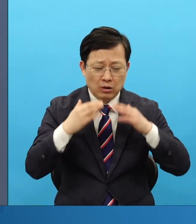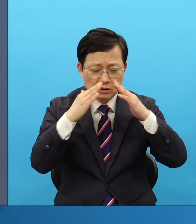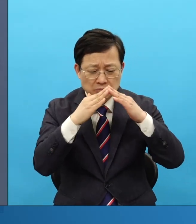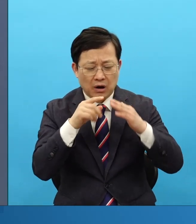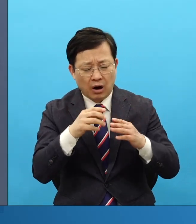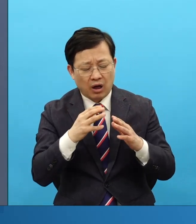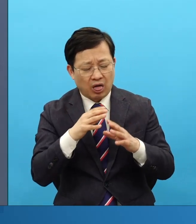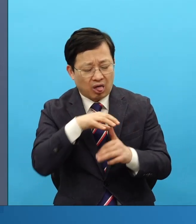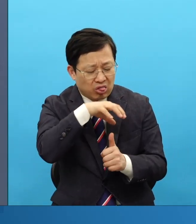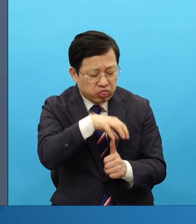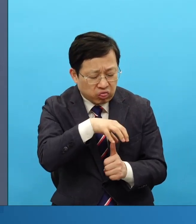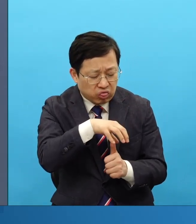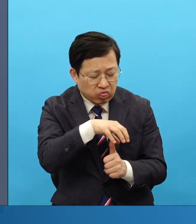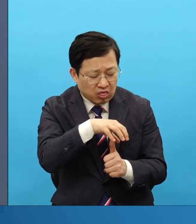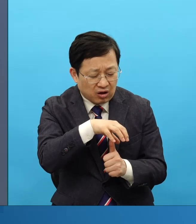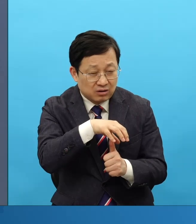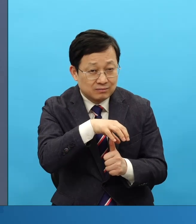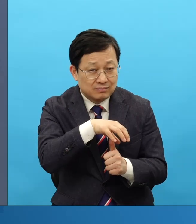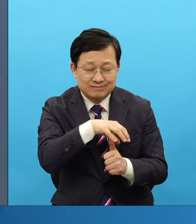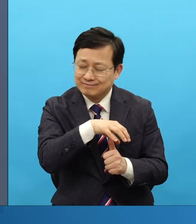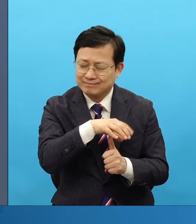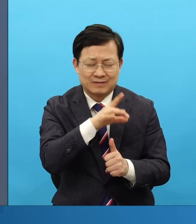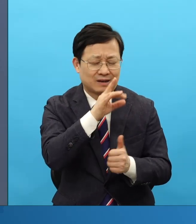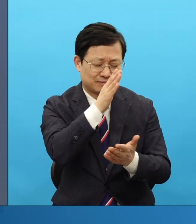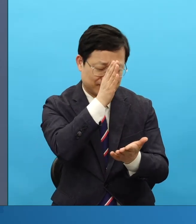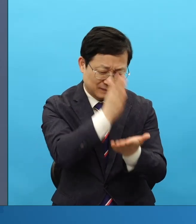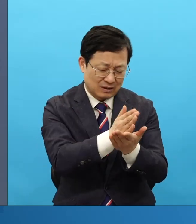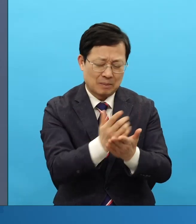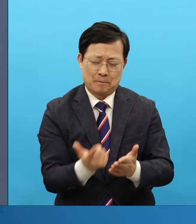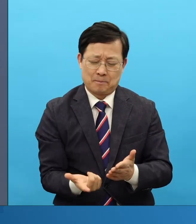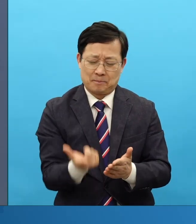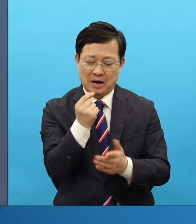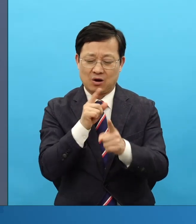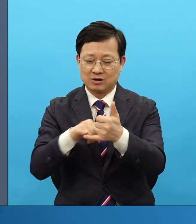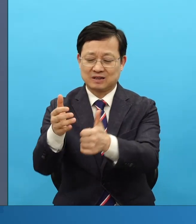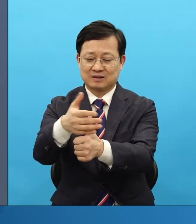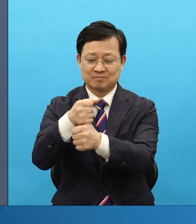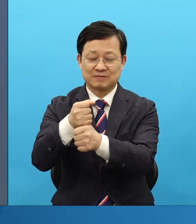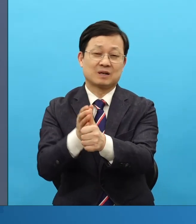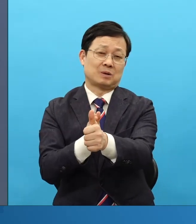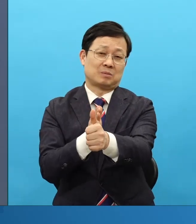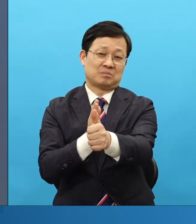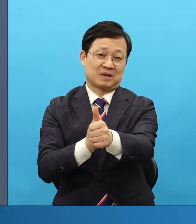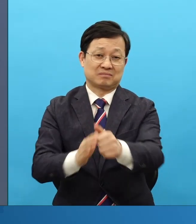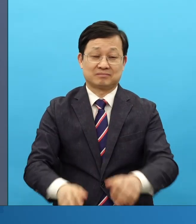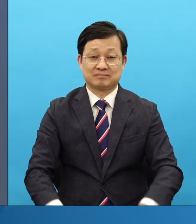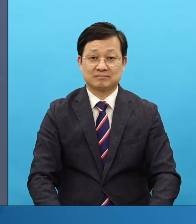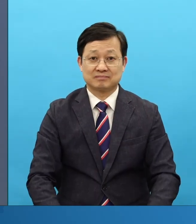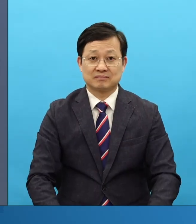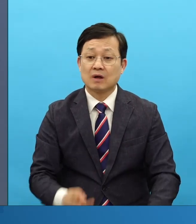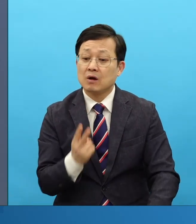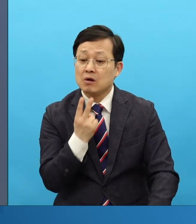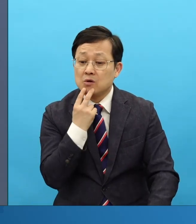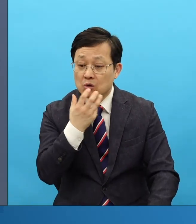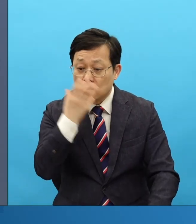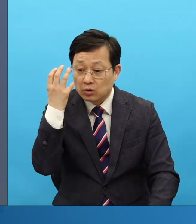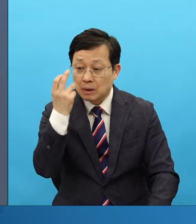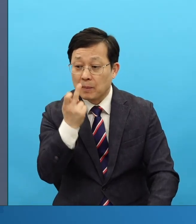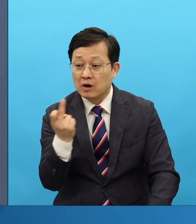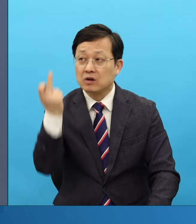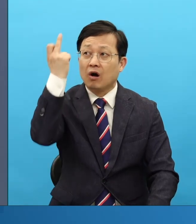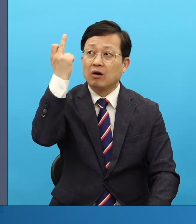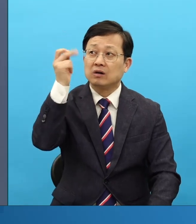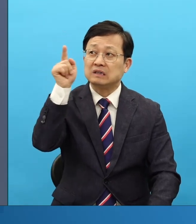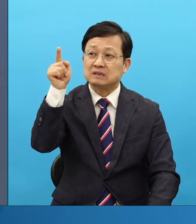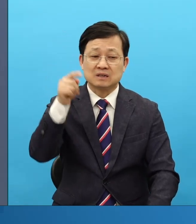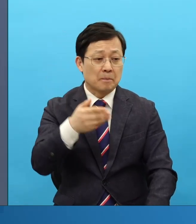and eating. You can't do 빨리 that. 언약 잡아야 됩니다. You have to quickly hold on to the covenant. 그리고 요셉의 형들이 가지고 있는 수준은 의식주예요. And so the standard of